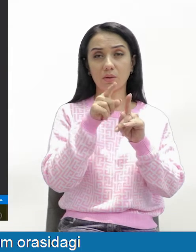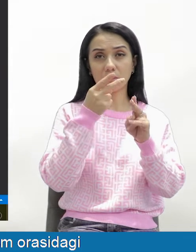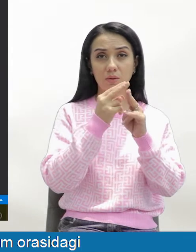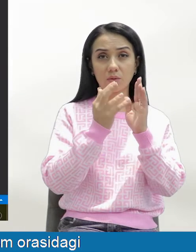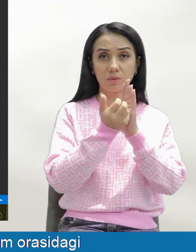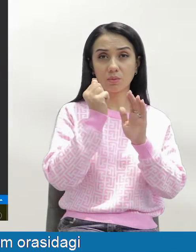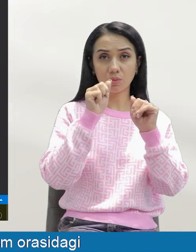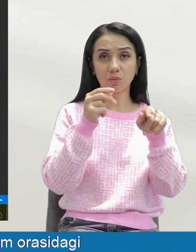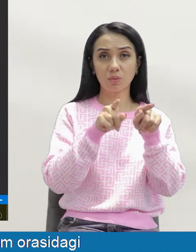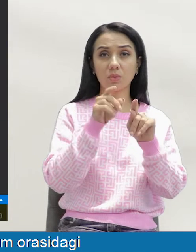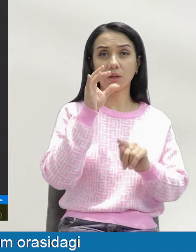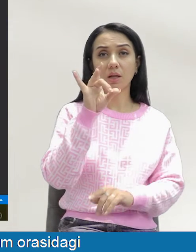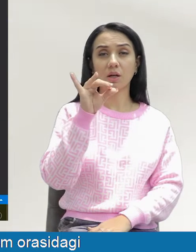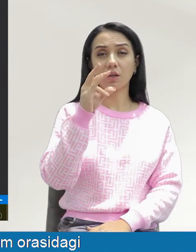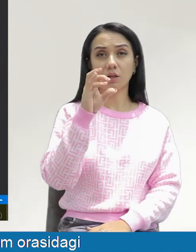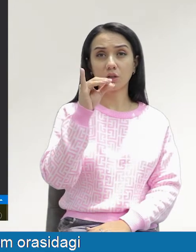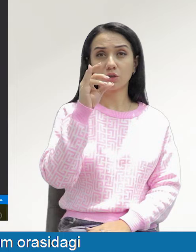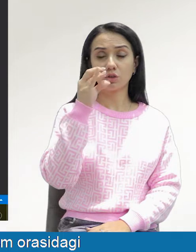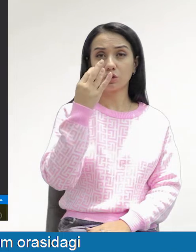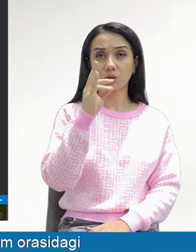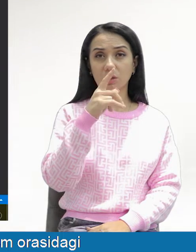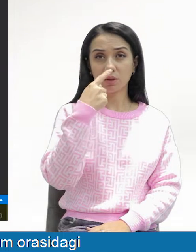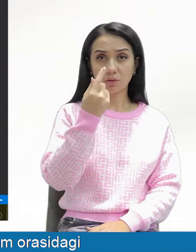keyin mana text image relation degani bu mana